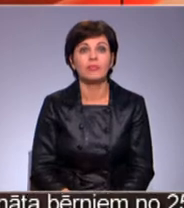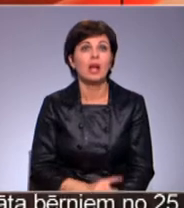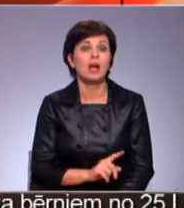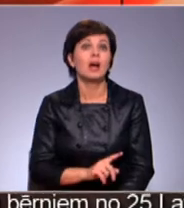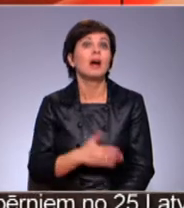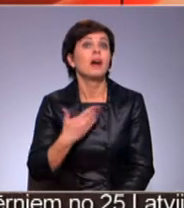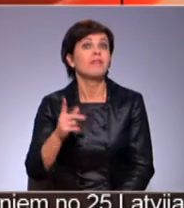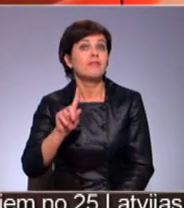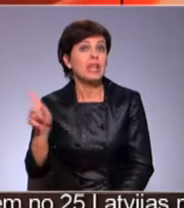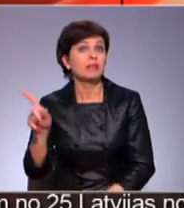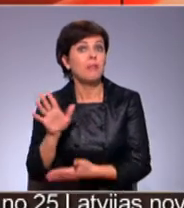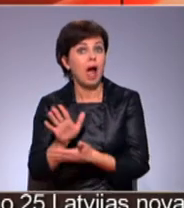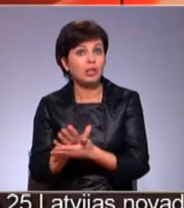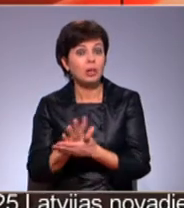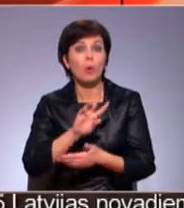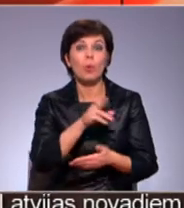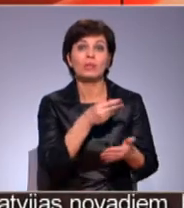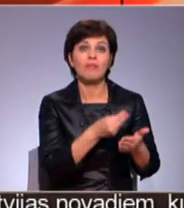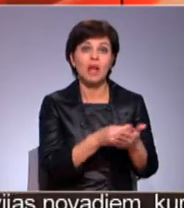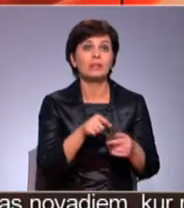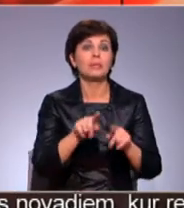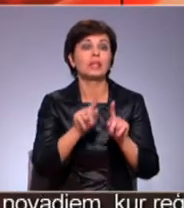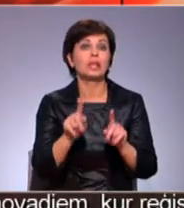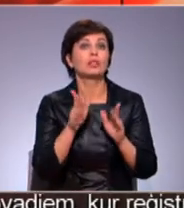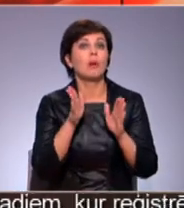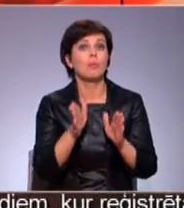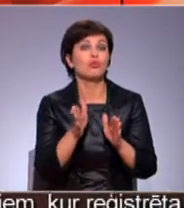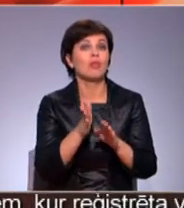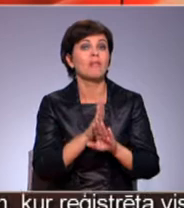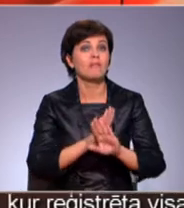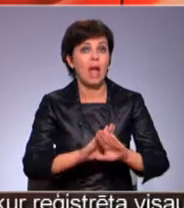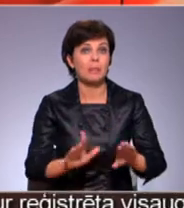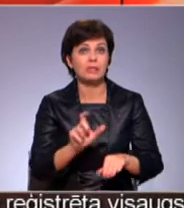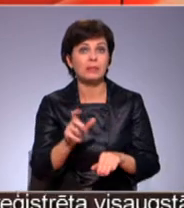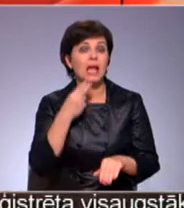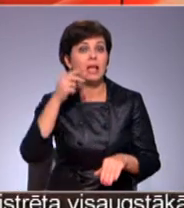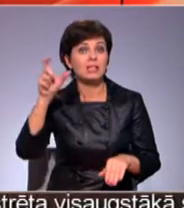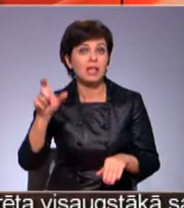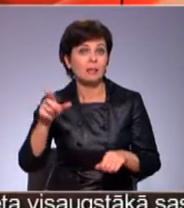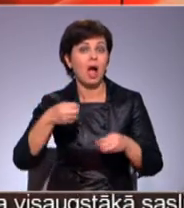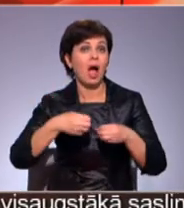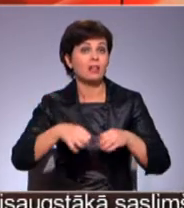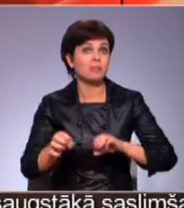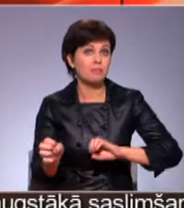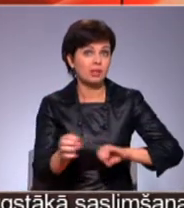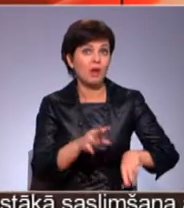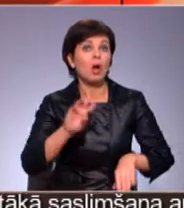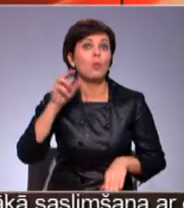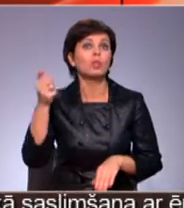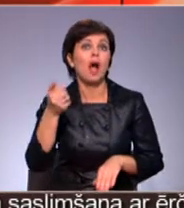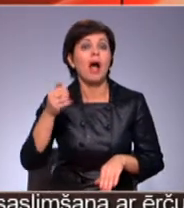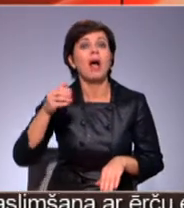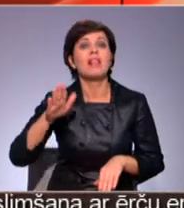kas vienam atkritumu, otram vērtība, jo ir lietas, kuru mūš nebeidz brīdī, kad saimnieks no tām atbrīvojas. Jau otro gadu